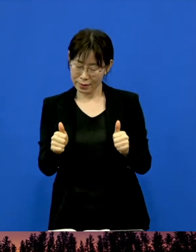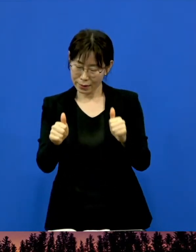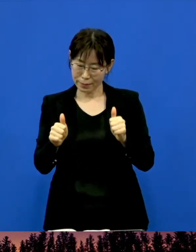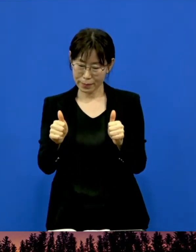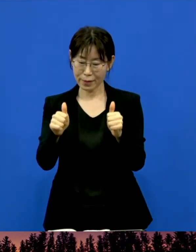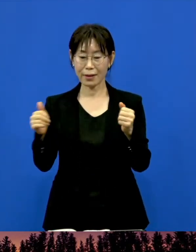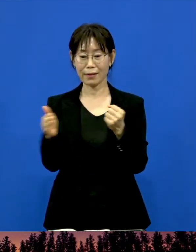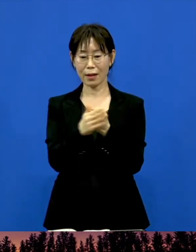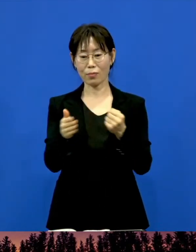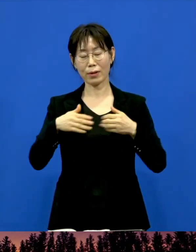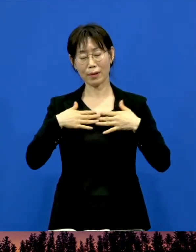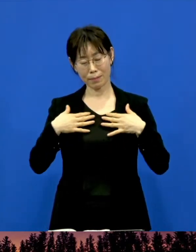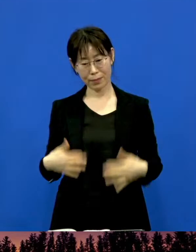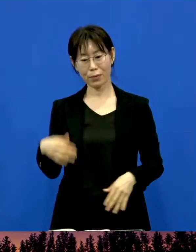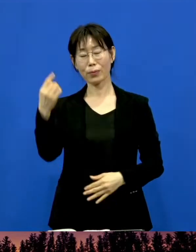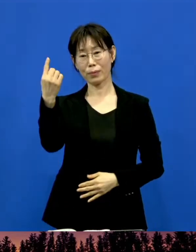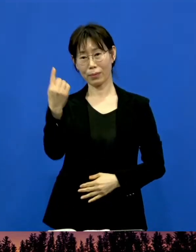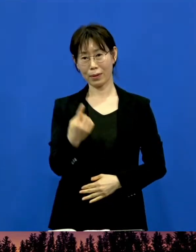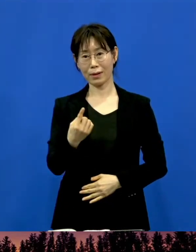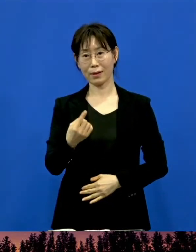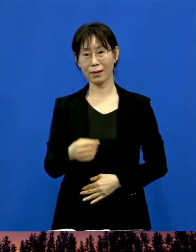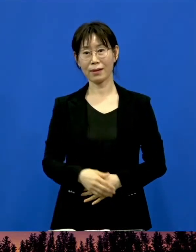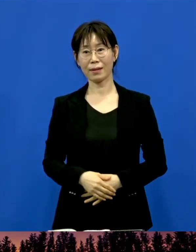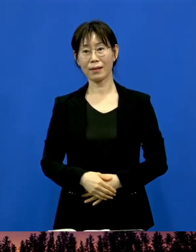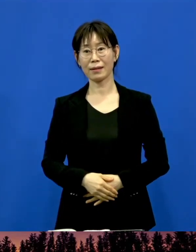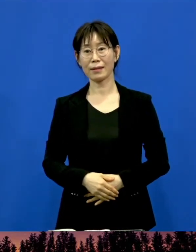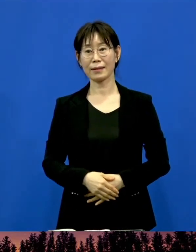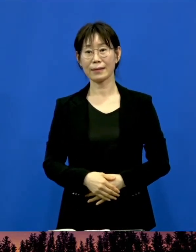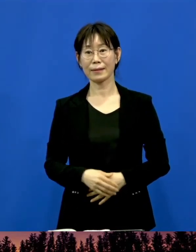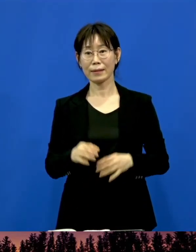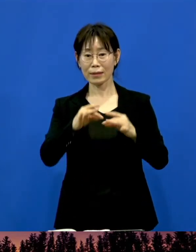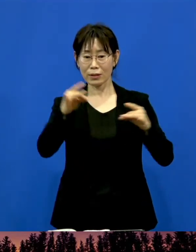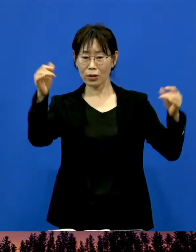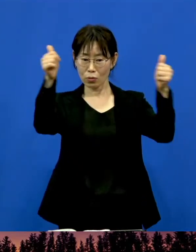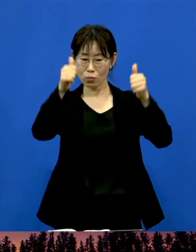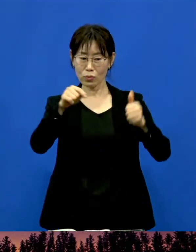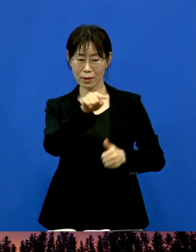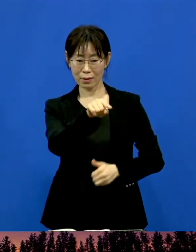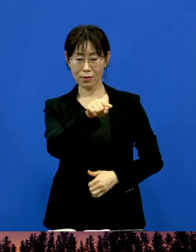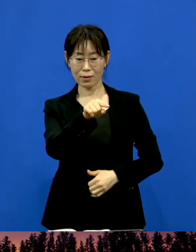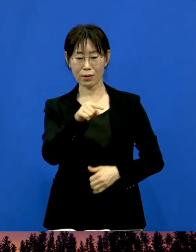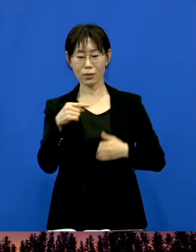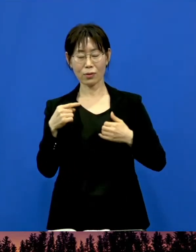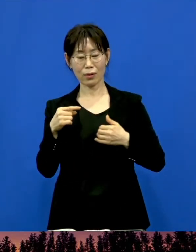여러분, 내면의 욕구를 쫓아가면 피곤하게 되어 있습니다. 우상은 우리를 쉬지 못하게 만들어요.